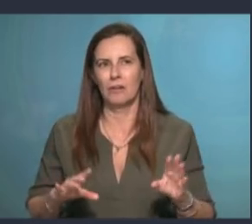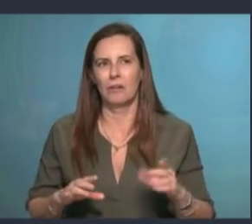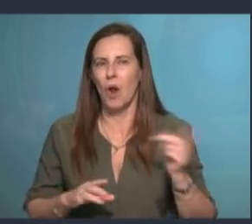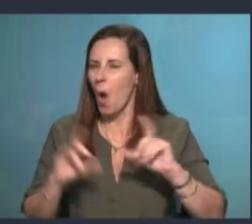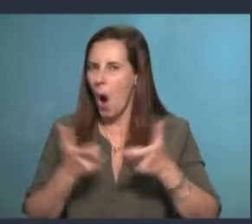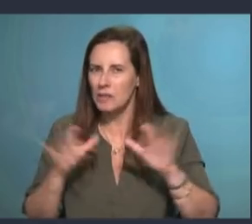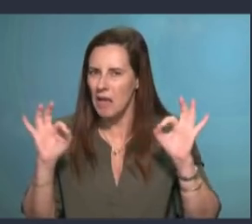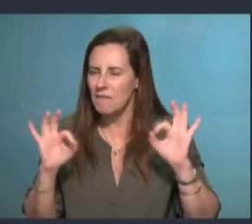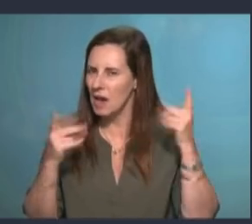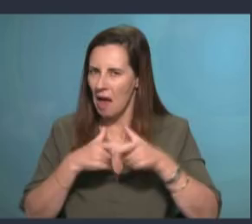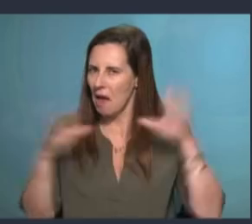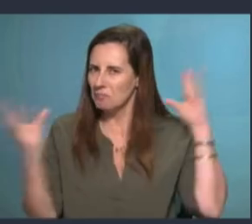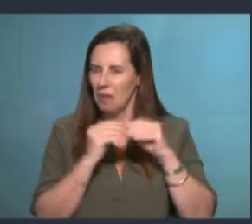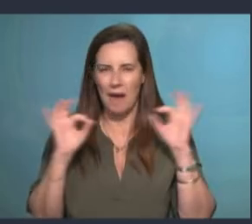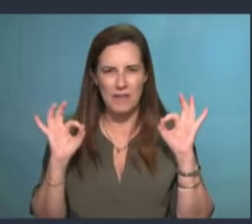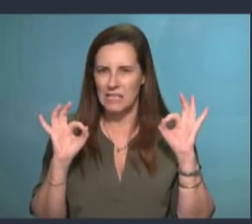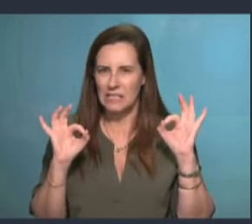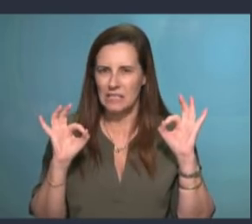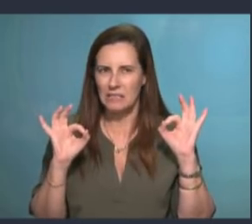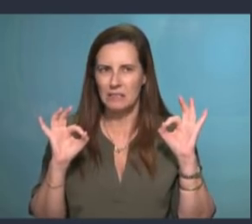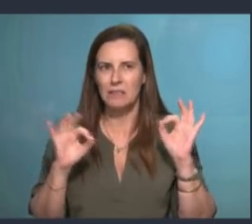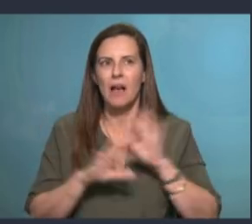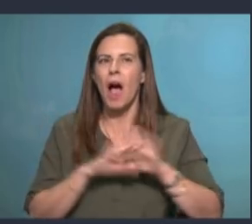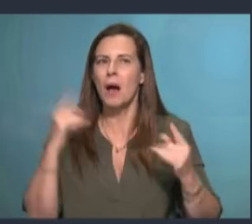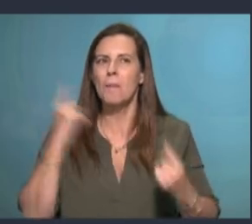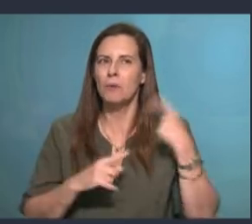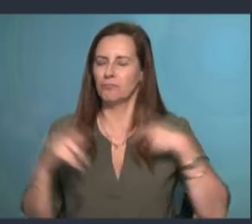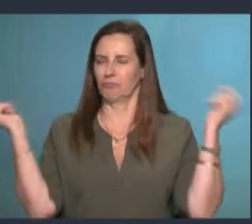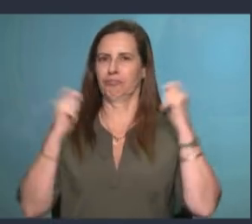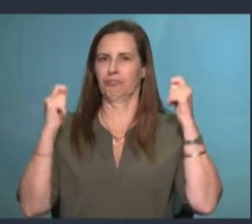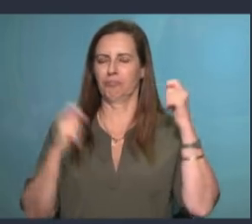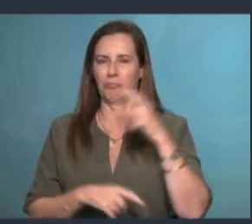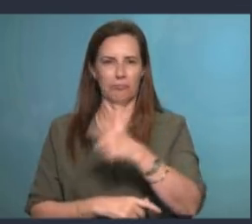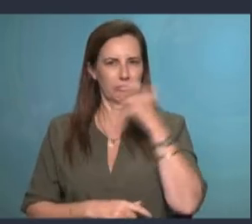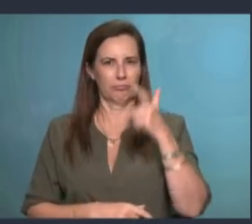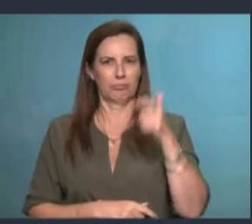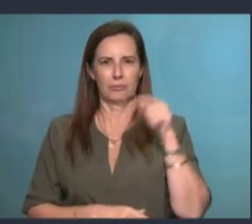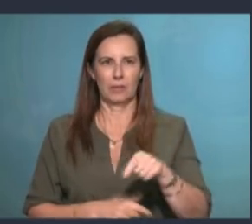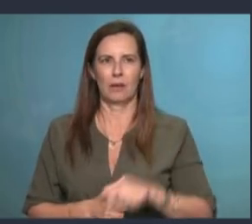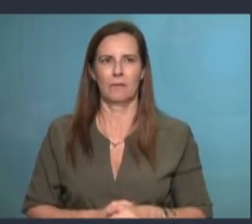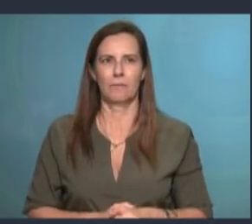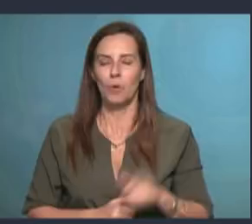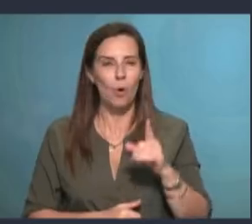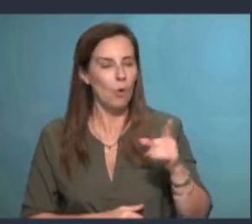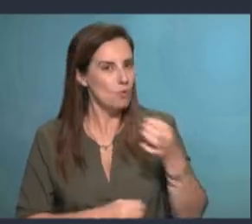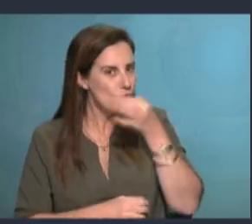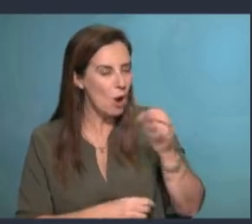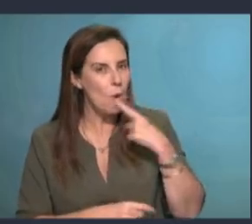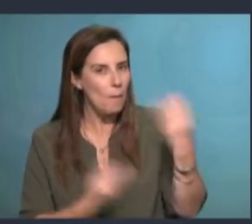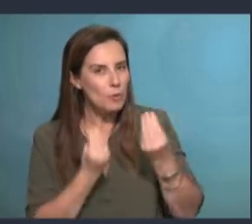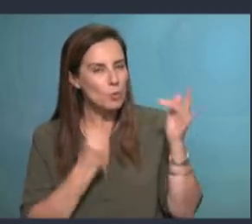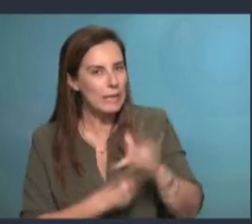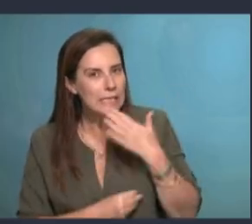היה לו מעצרים לפני זה, אשרף. רק פתאום מפתיע אותנו בפיגוע הזה. הוא לא אמר משהו נגד ישראל,